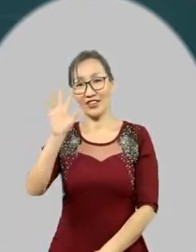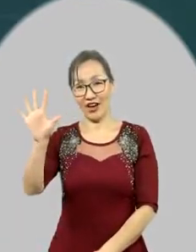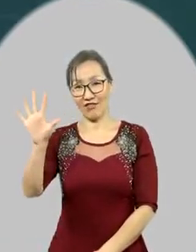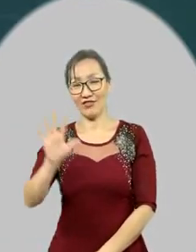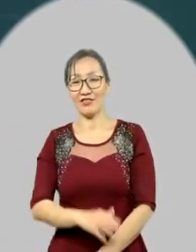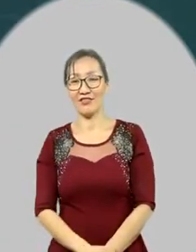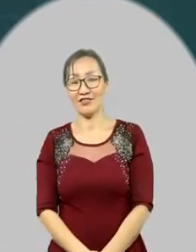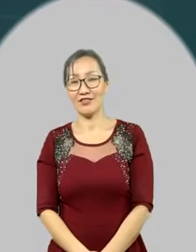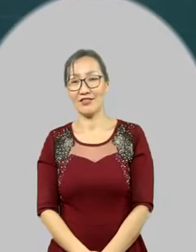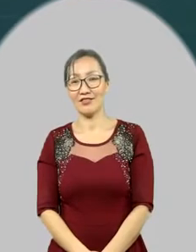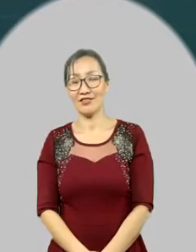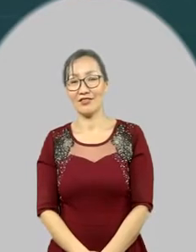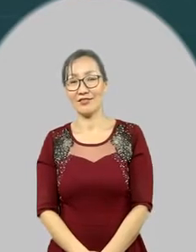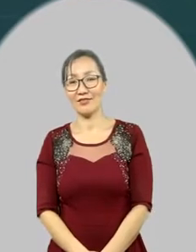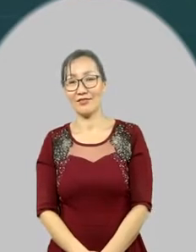25.